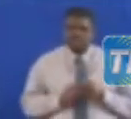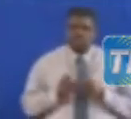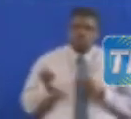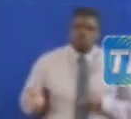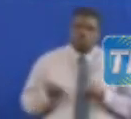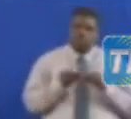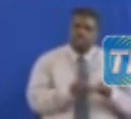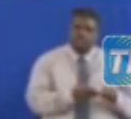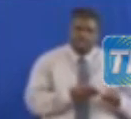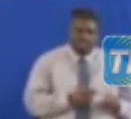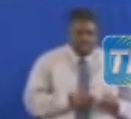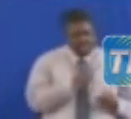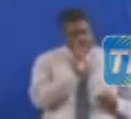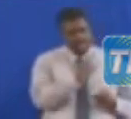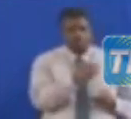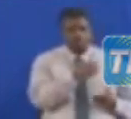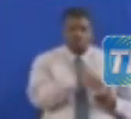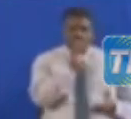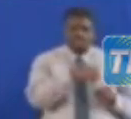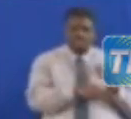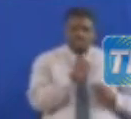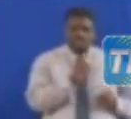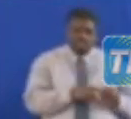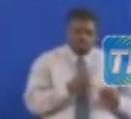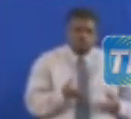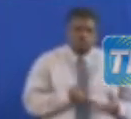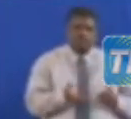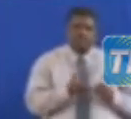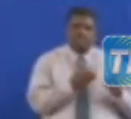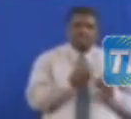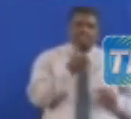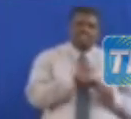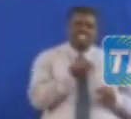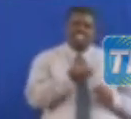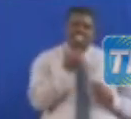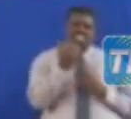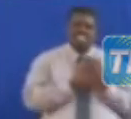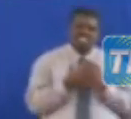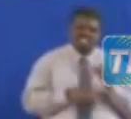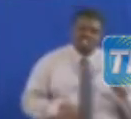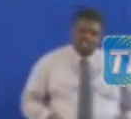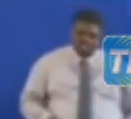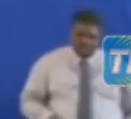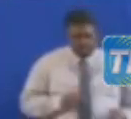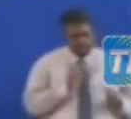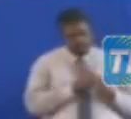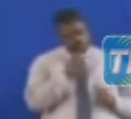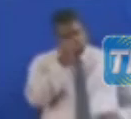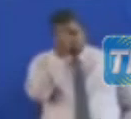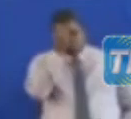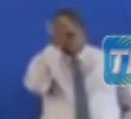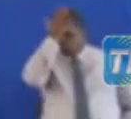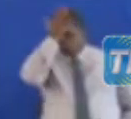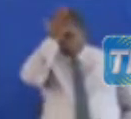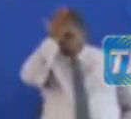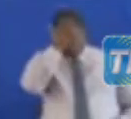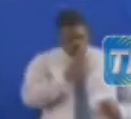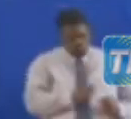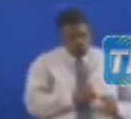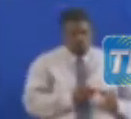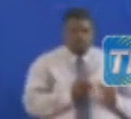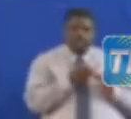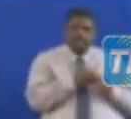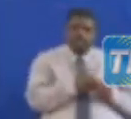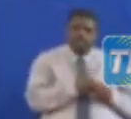transformation yatakayokuwa na tija katika uendelezaji wa vijiji nchini. Mambo yatakayozingatiwa ni pamoja na